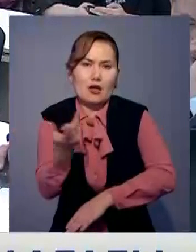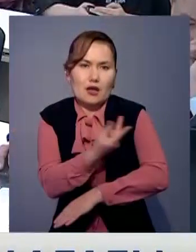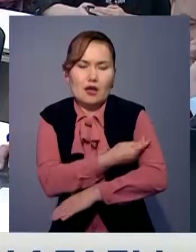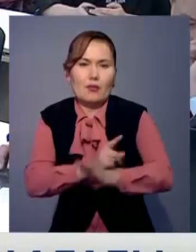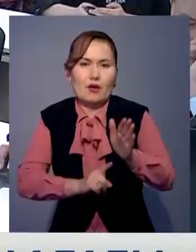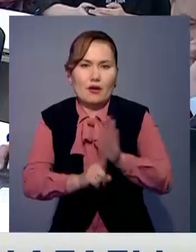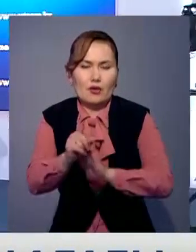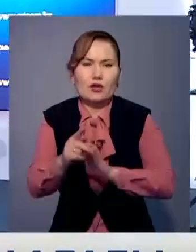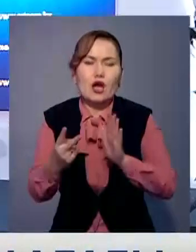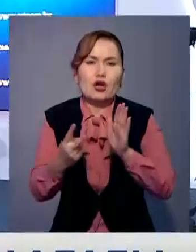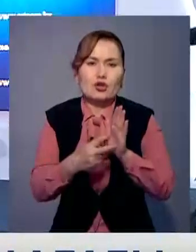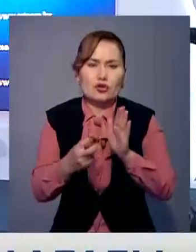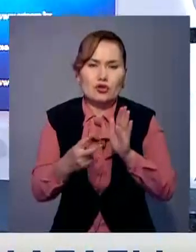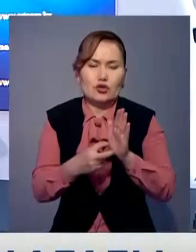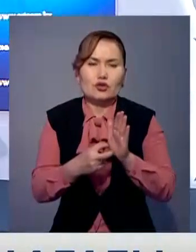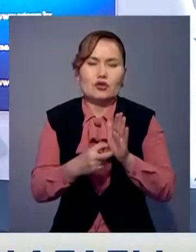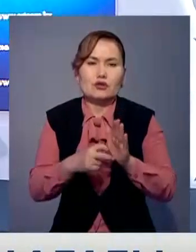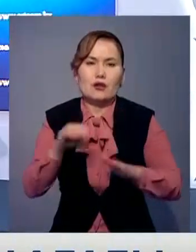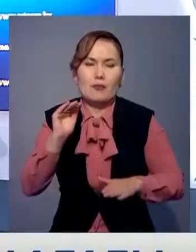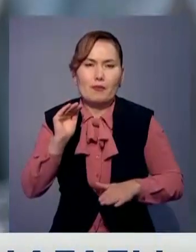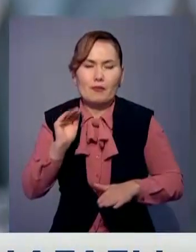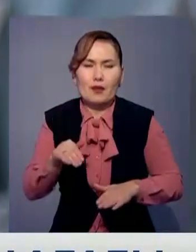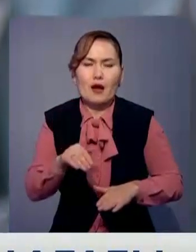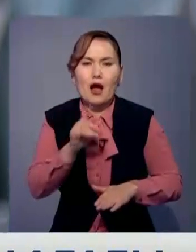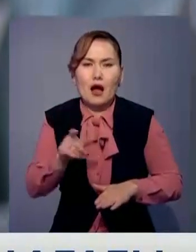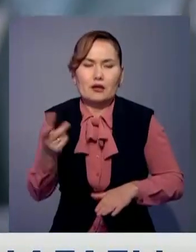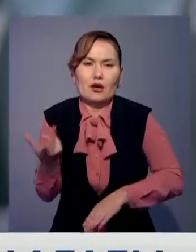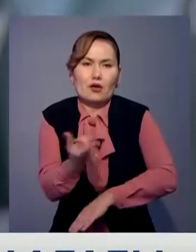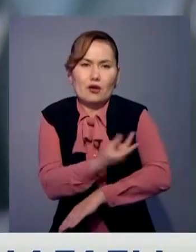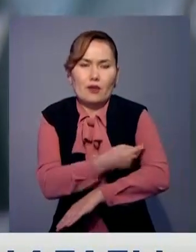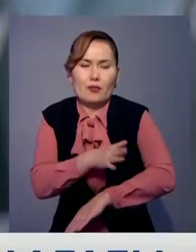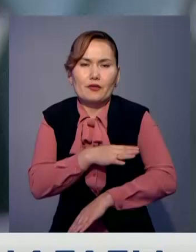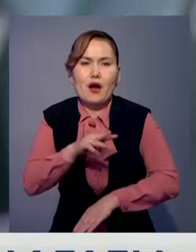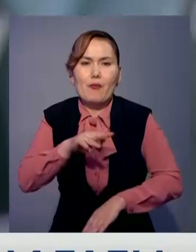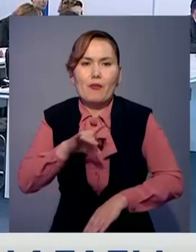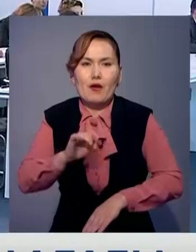таңда 700-ге мың адам егілді. Наурыз айымен